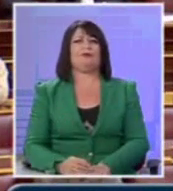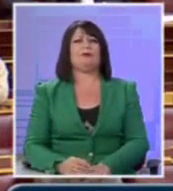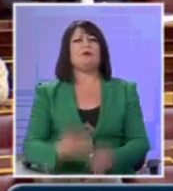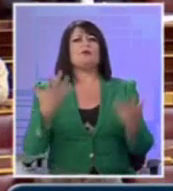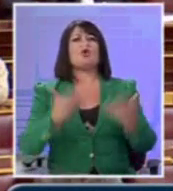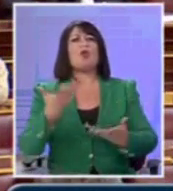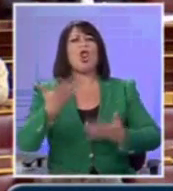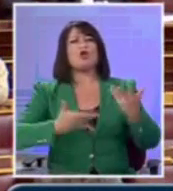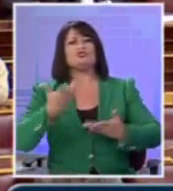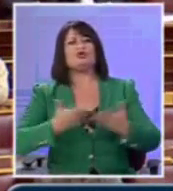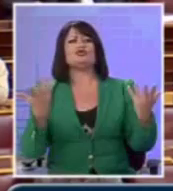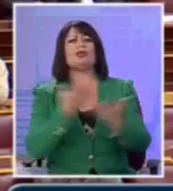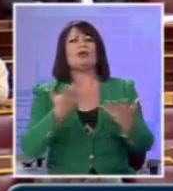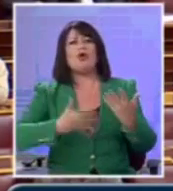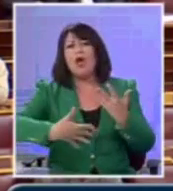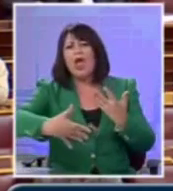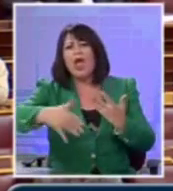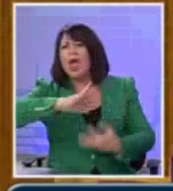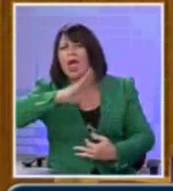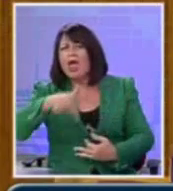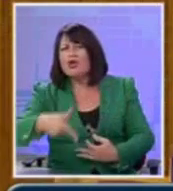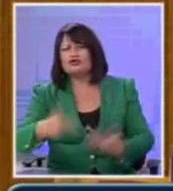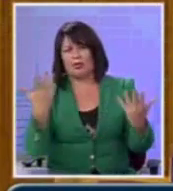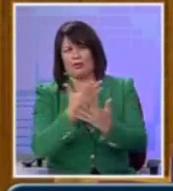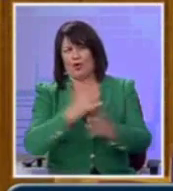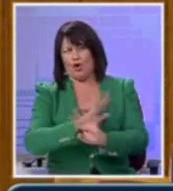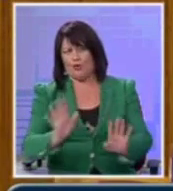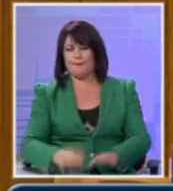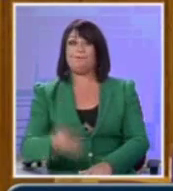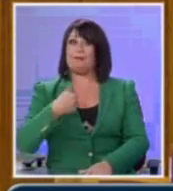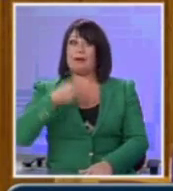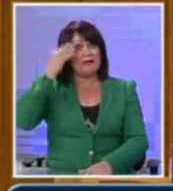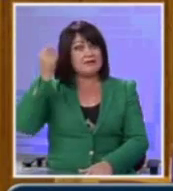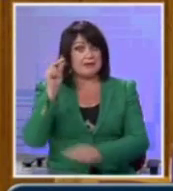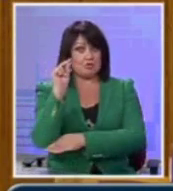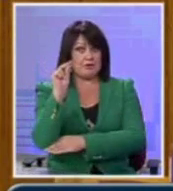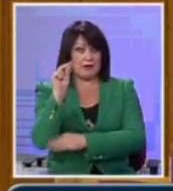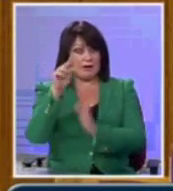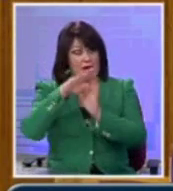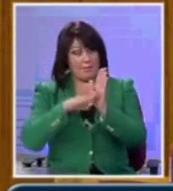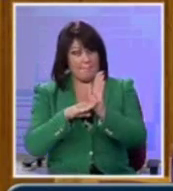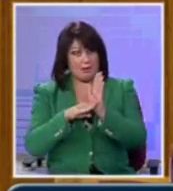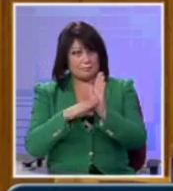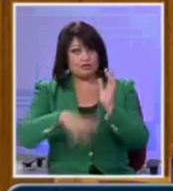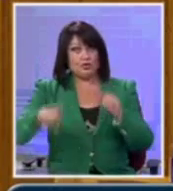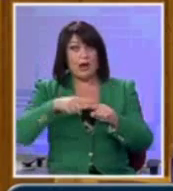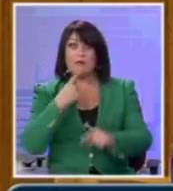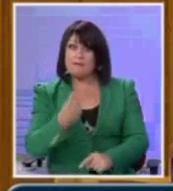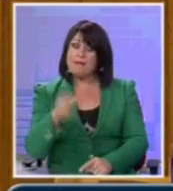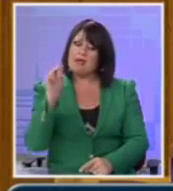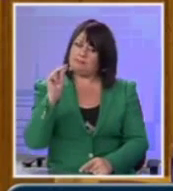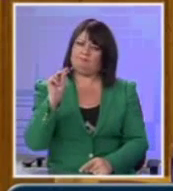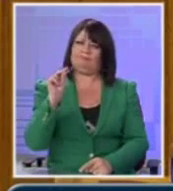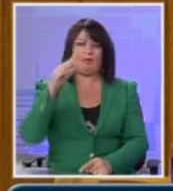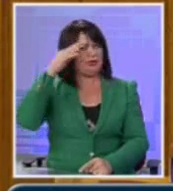προϋπολογισμών και των απροσδιορίστων χρονοδιαγραμμάτων. Εμείς δεν ξεχνάμε τις δεσμεύσεις που δώσαμε στον ελληνικό λαό.